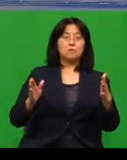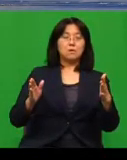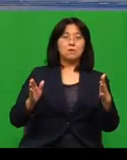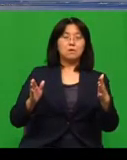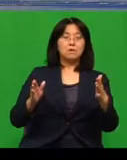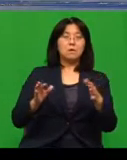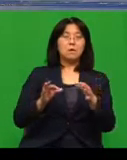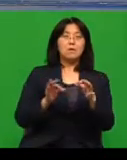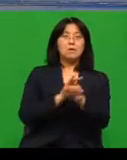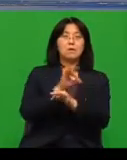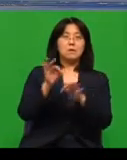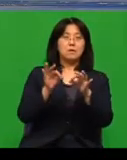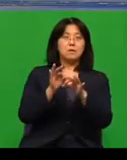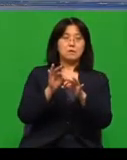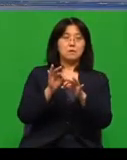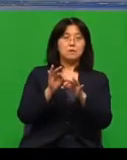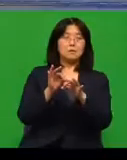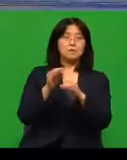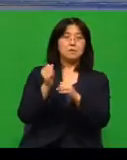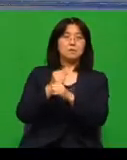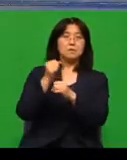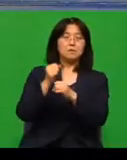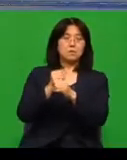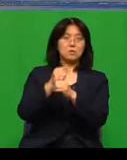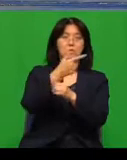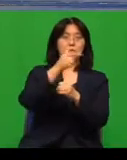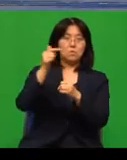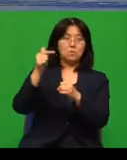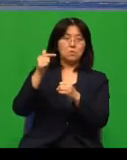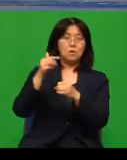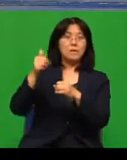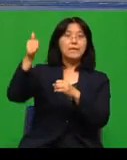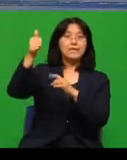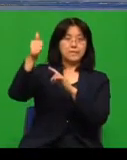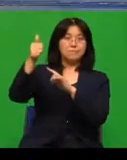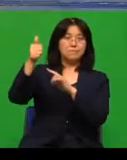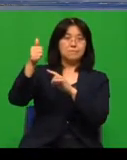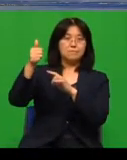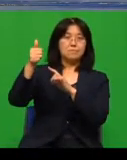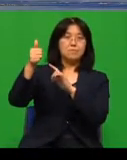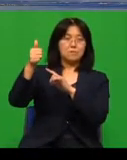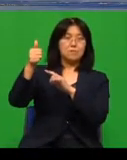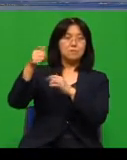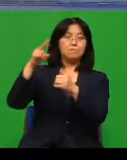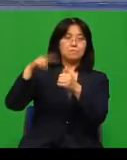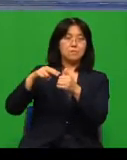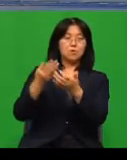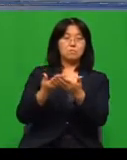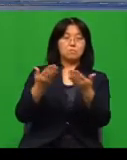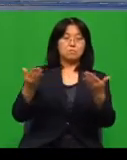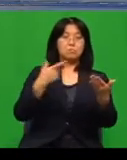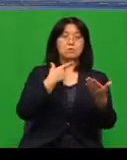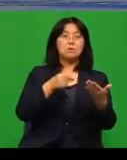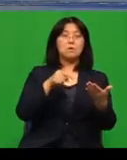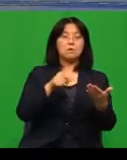経産大臣指定の伝統的工芸品をですね、日本橋と山間で展示をしたいと。